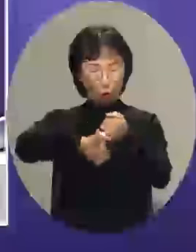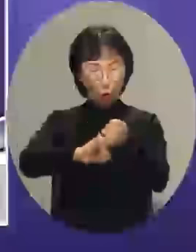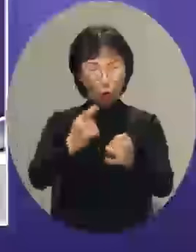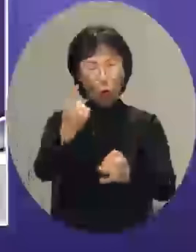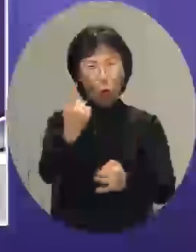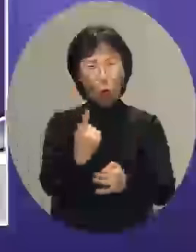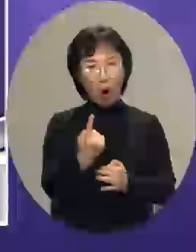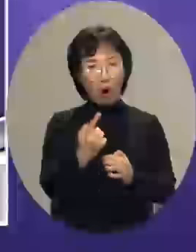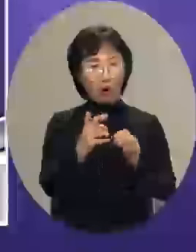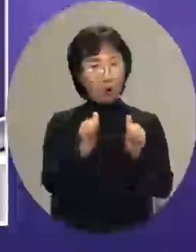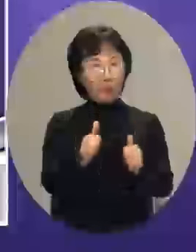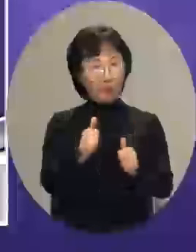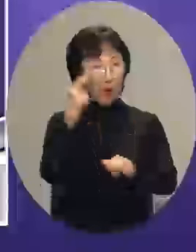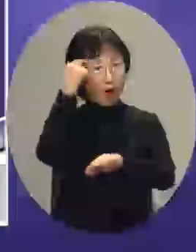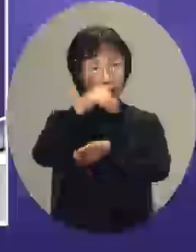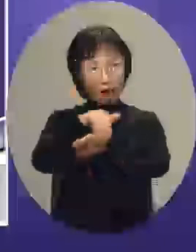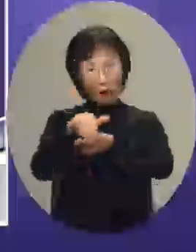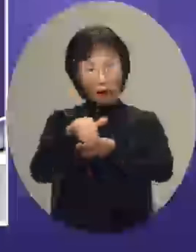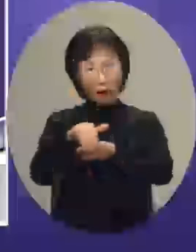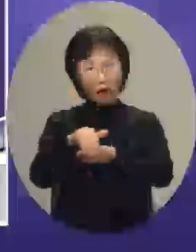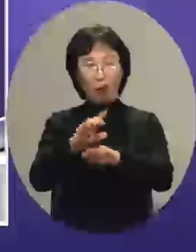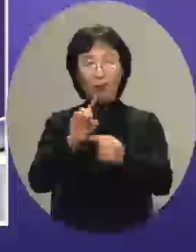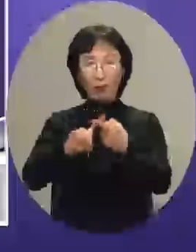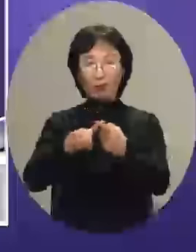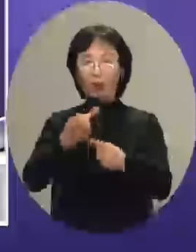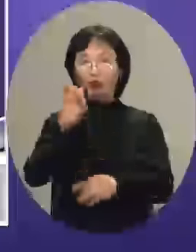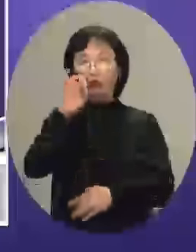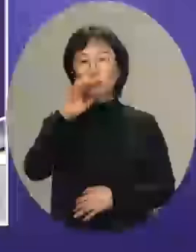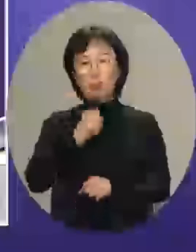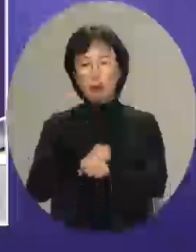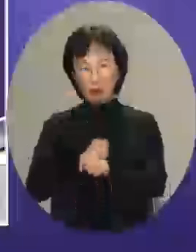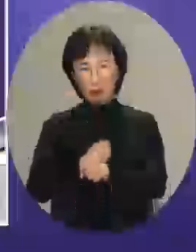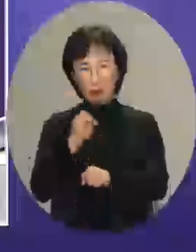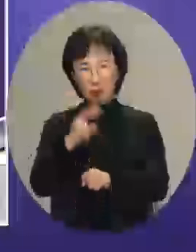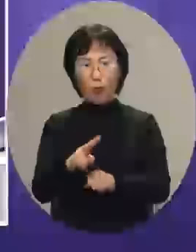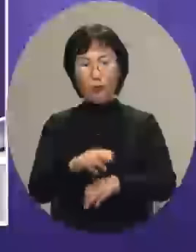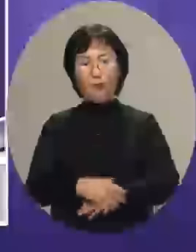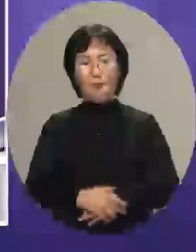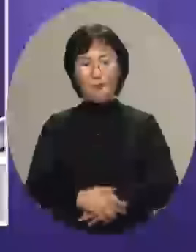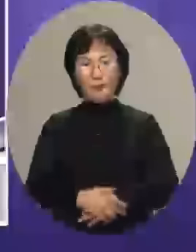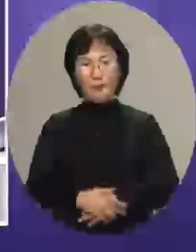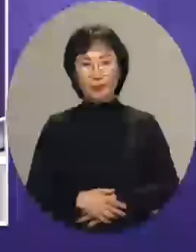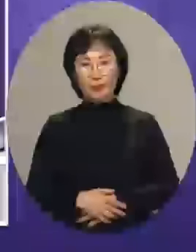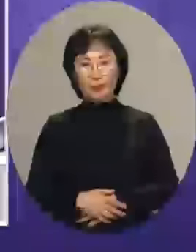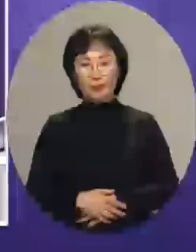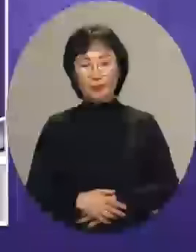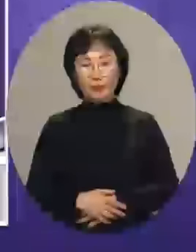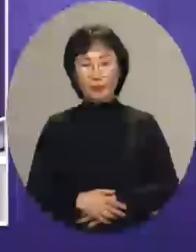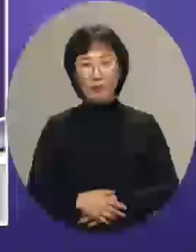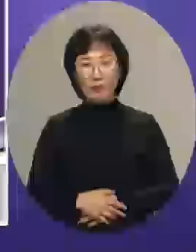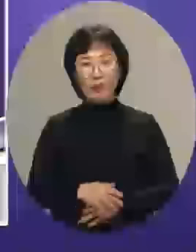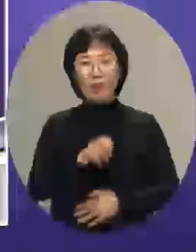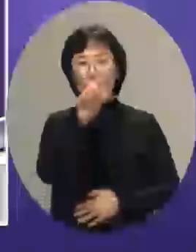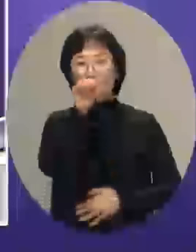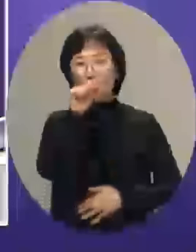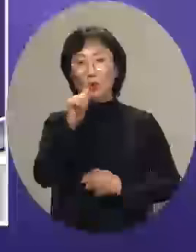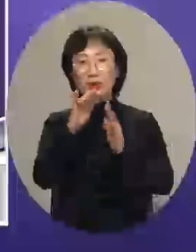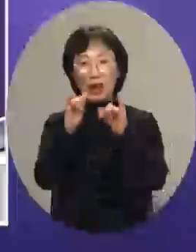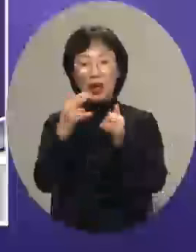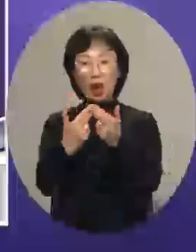이 심판하러 내려오셨는지 그게 궁금하고요. 거기에 따라서 하나 질문할게요. 이 변호사협회